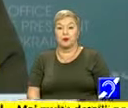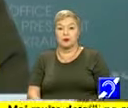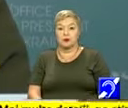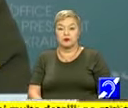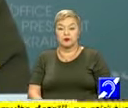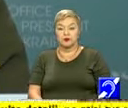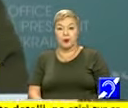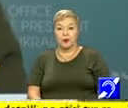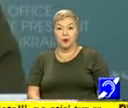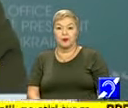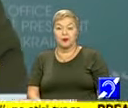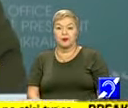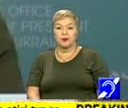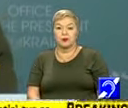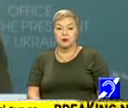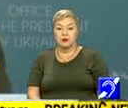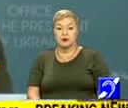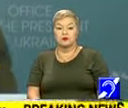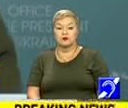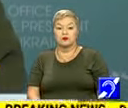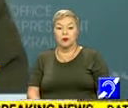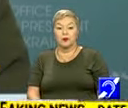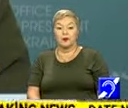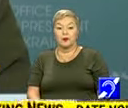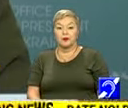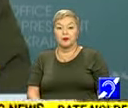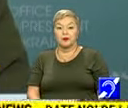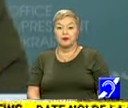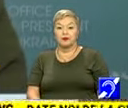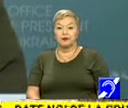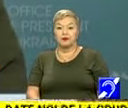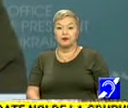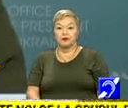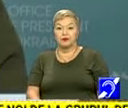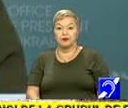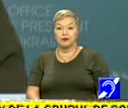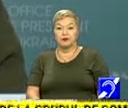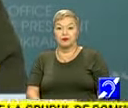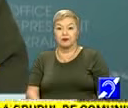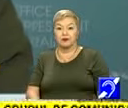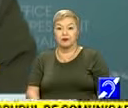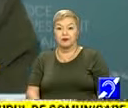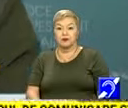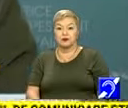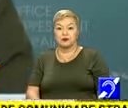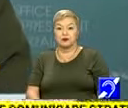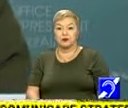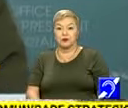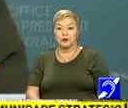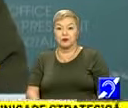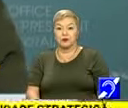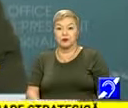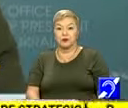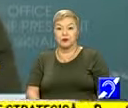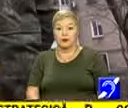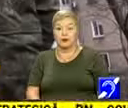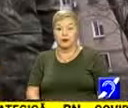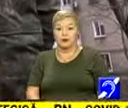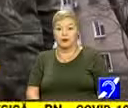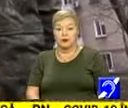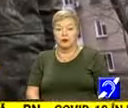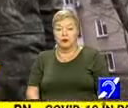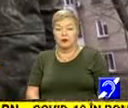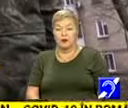злочин, кожен обстріл, який окупанти скоюють проти нас, згуртовують нас і наших партнерів. Ще більше і